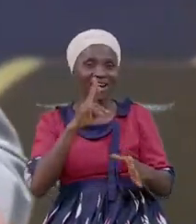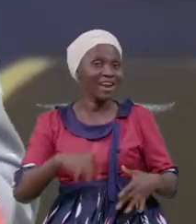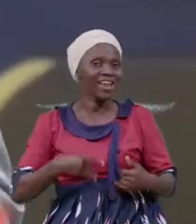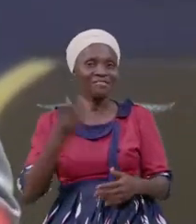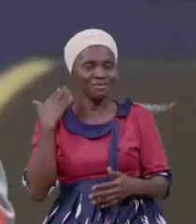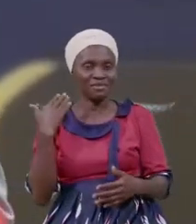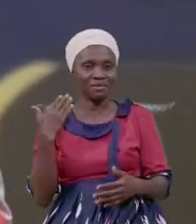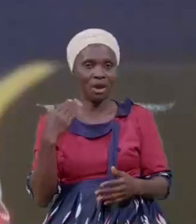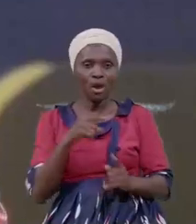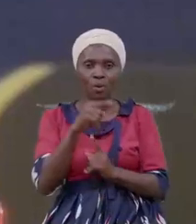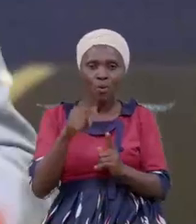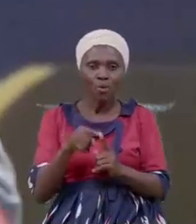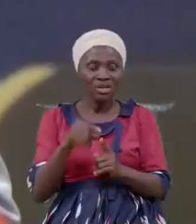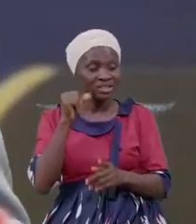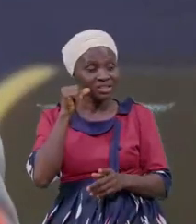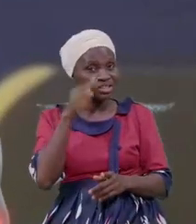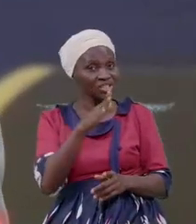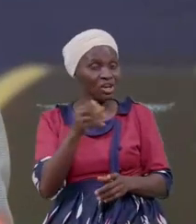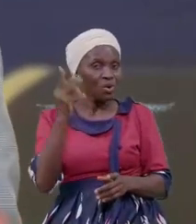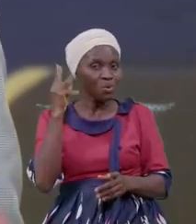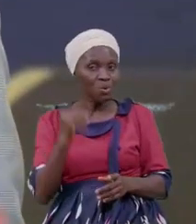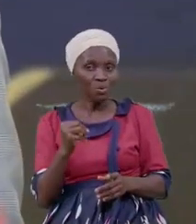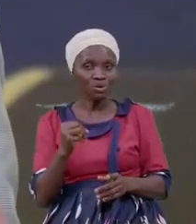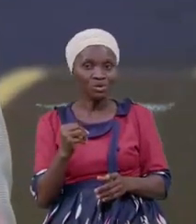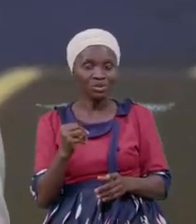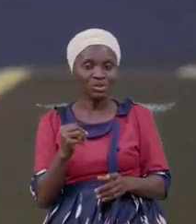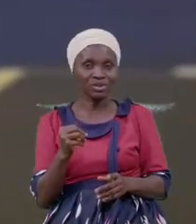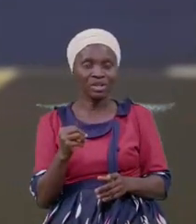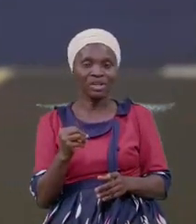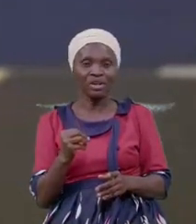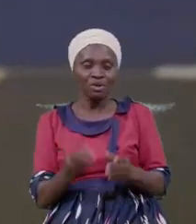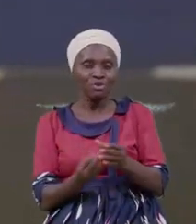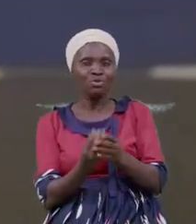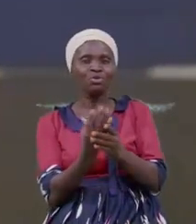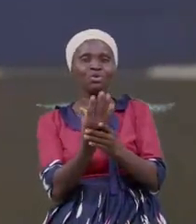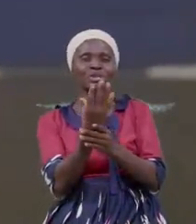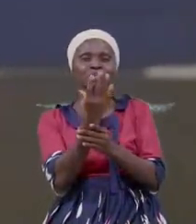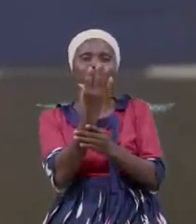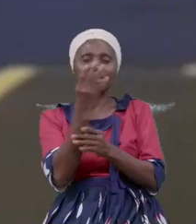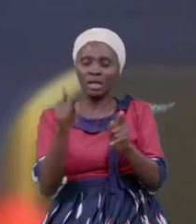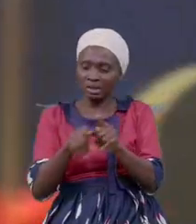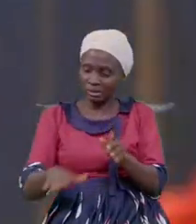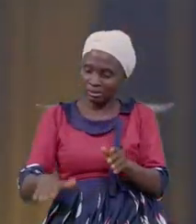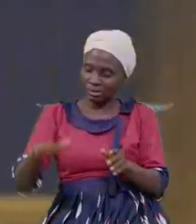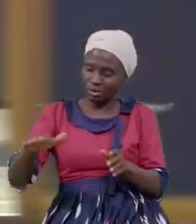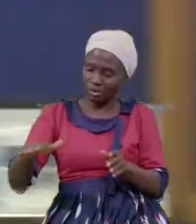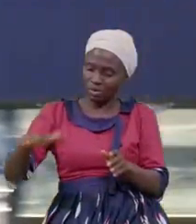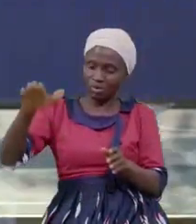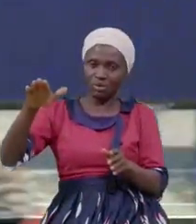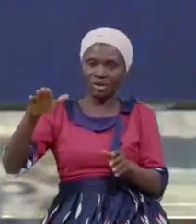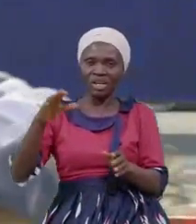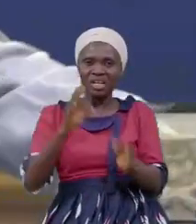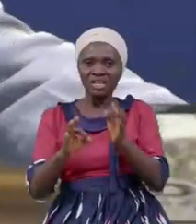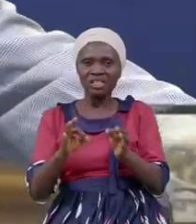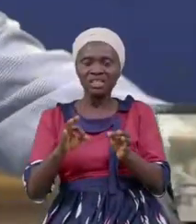vie quand elle grandissait quand elle fait une petite chos condamnation quand elle allait à